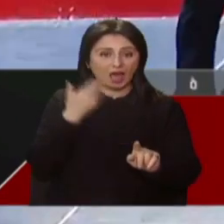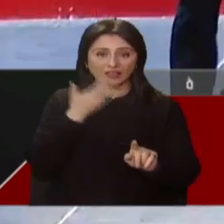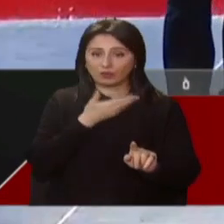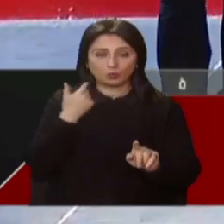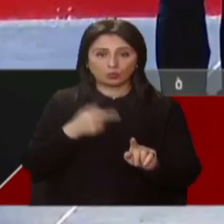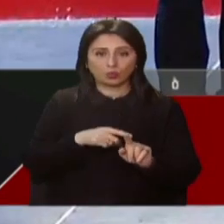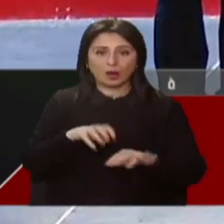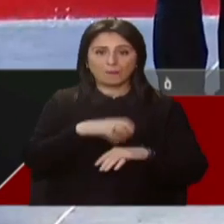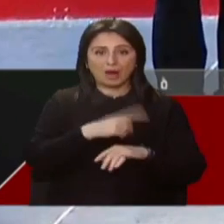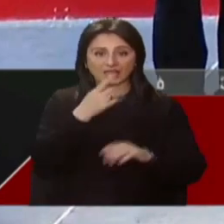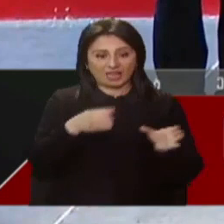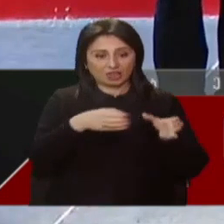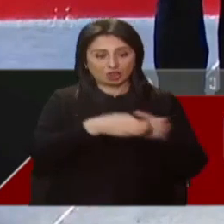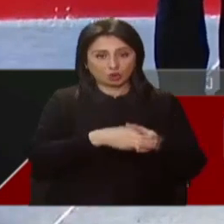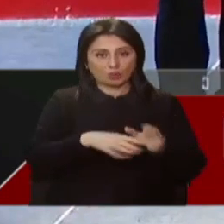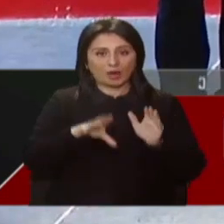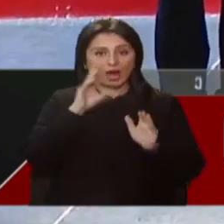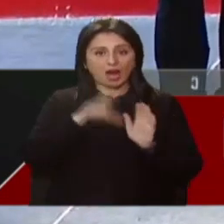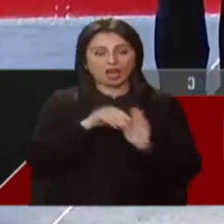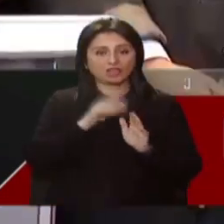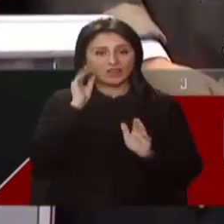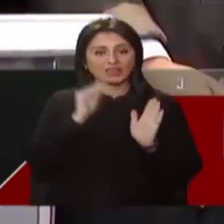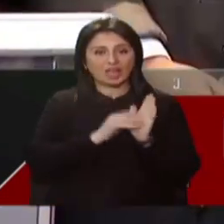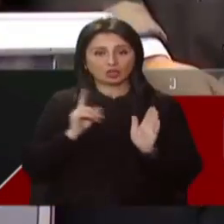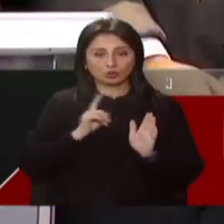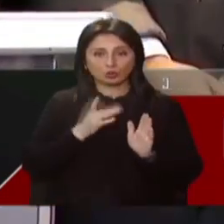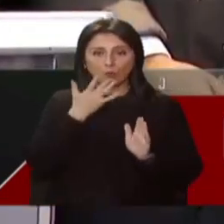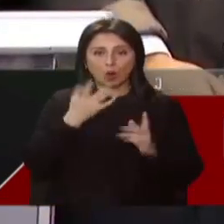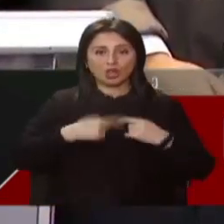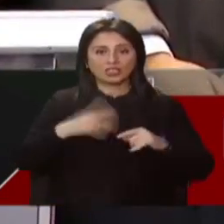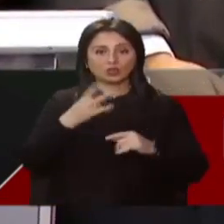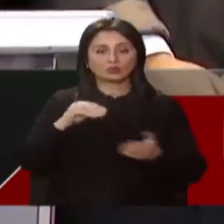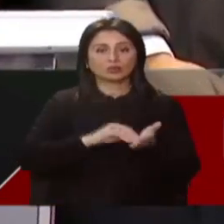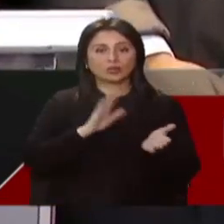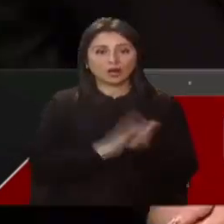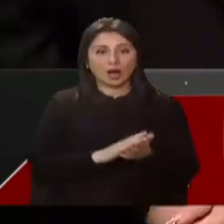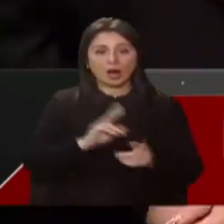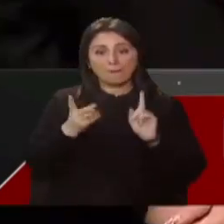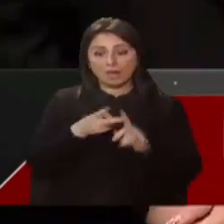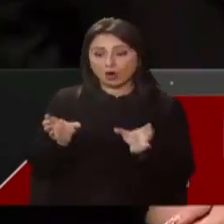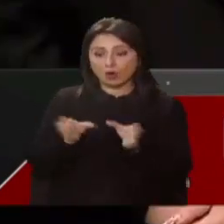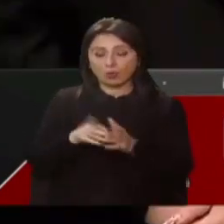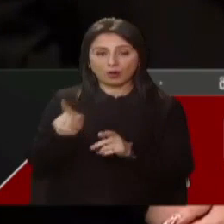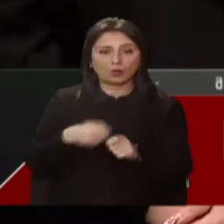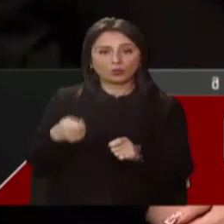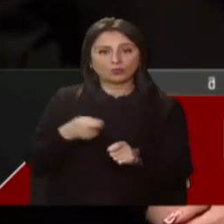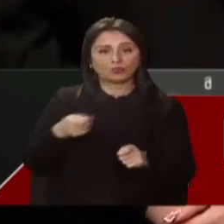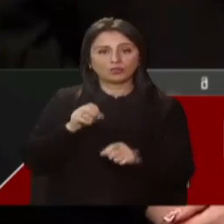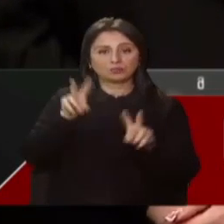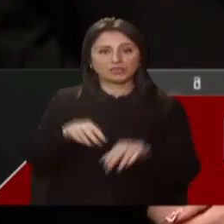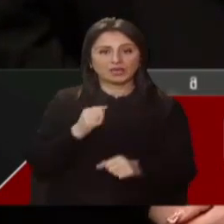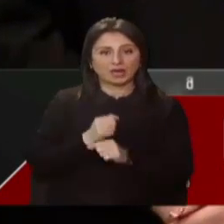იოლი. პარტიის ერთი ფლანგი ახლა არჩევნების თარიღს ელოდება, რაც პოლიტსაბჭომ უნდა განსაზღვროს და მეორე ფლანგს პროცესის გაჭიანურების